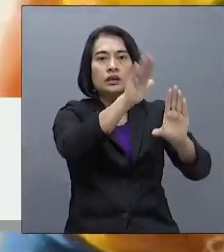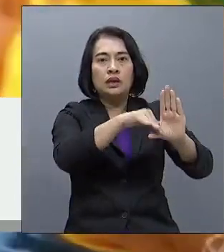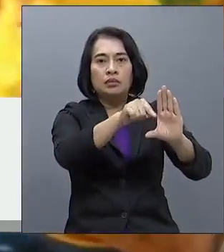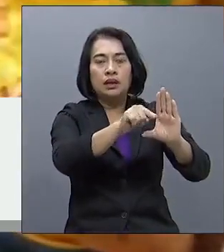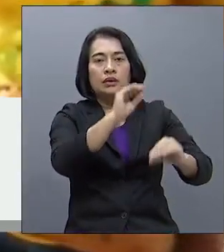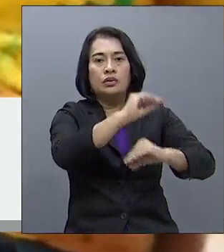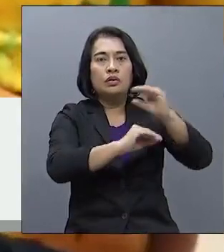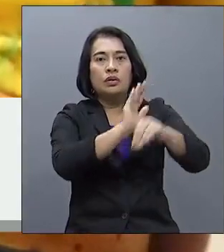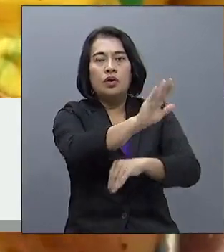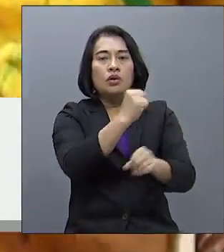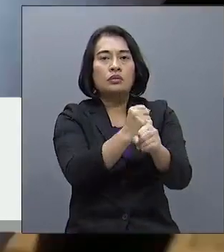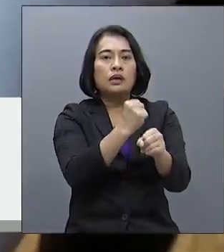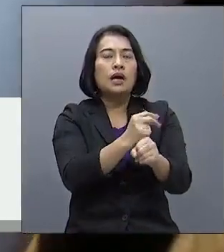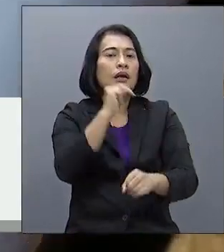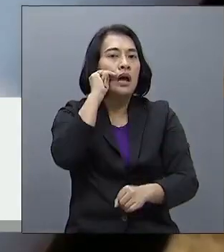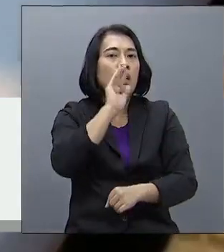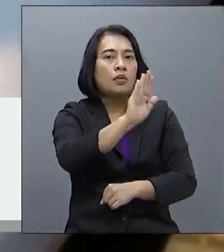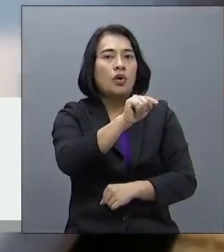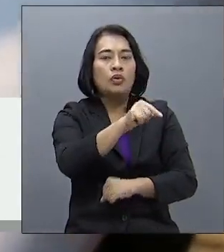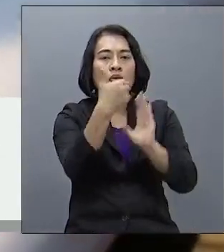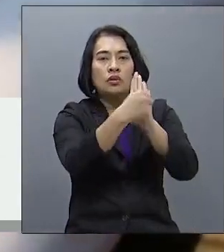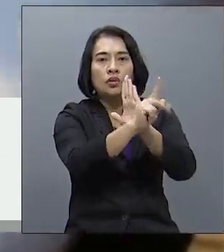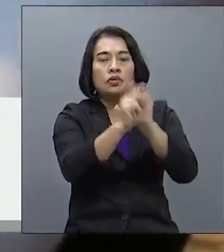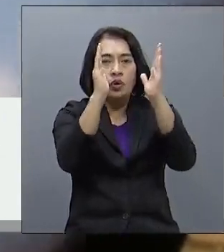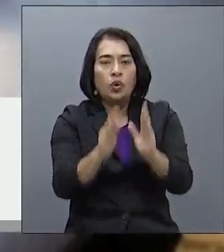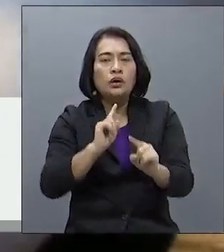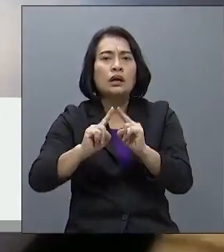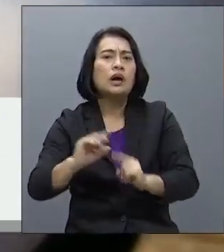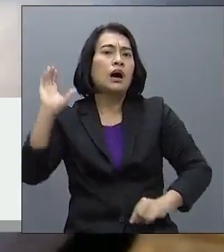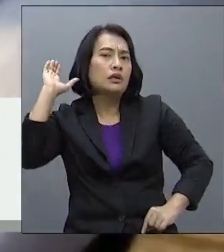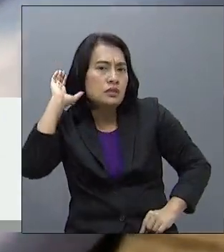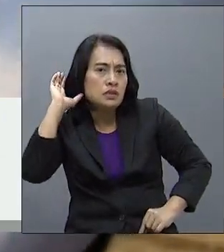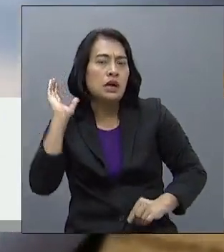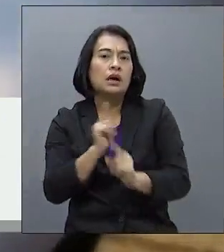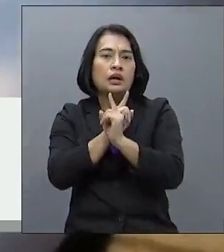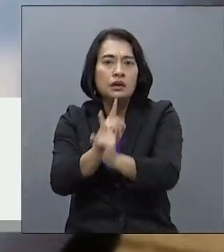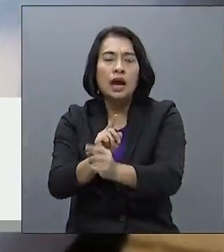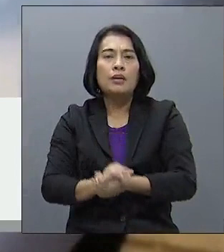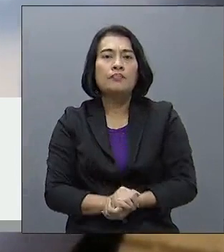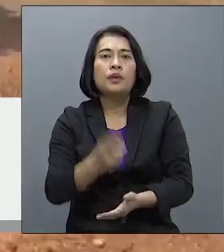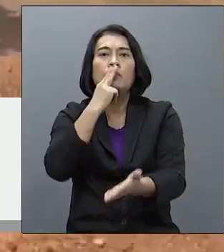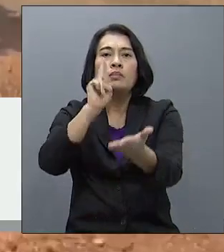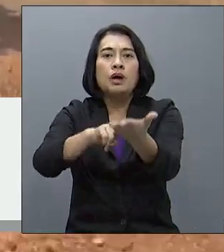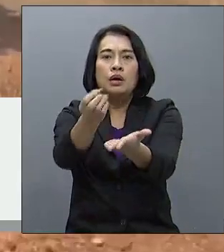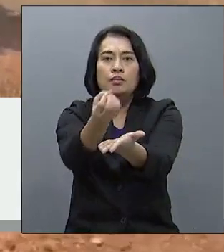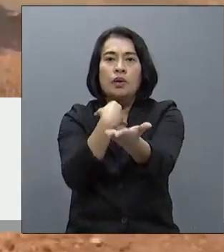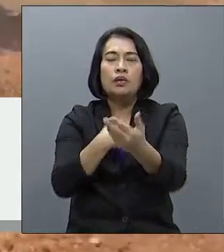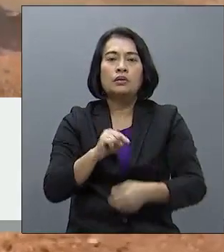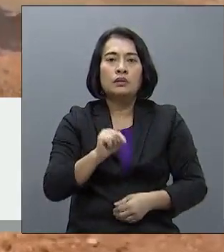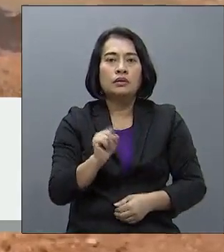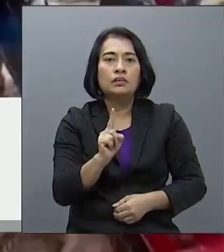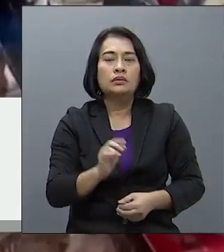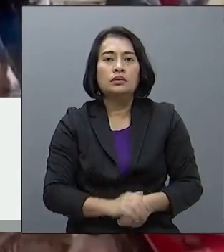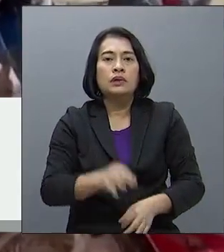แก่นก็มีคนหลงเชื่อจำนวนมากกระทั่งธนาคารมีหนังสือไปถึงชาวบ้านบางส่วนให้มาแสดงตัวเพราะว่าหลังจ